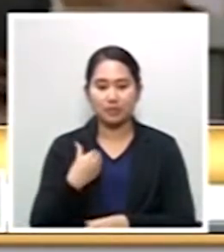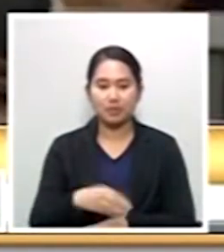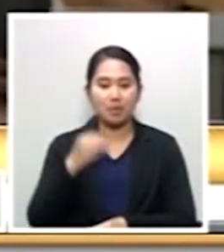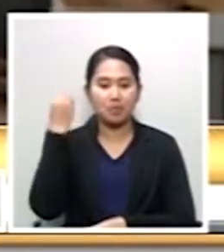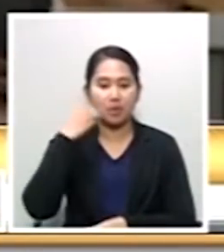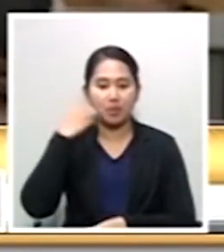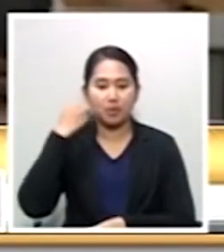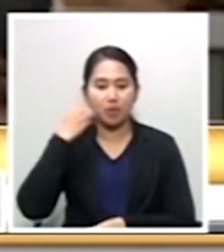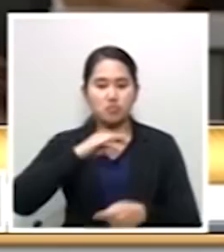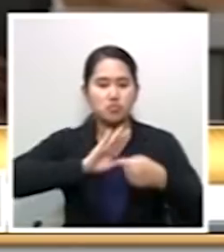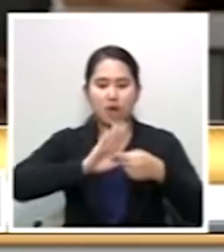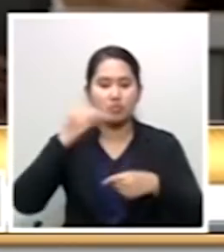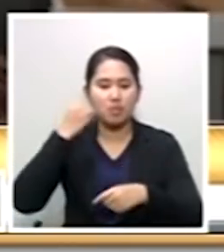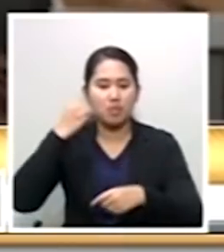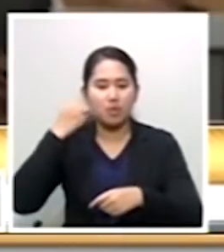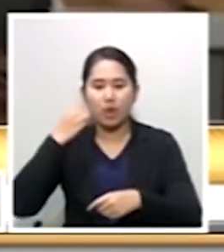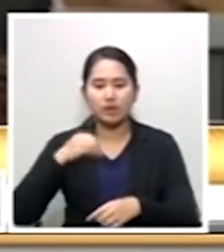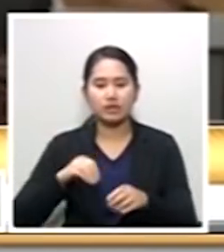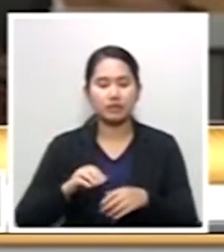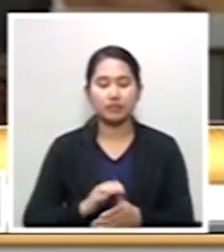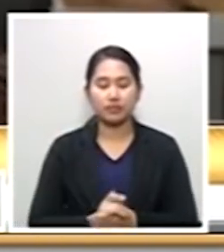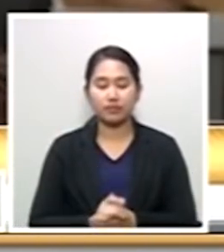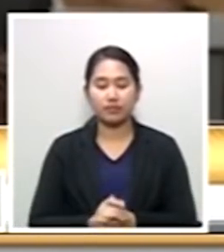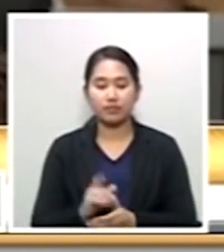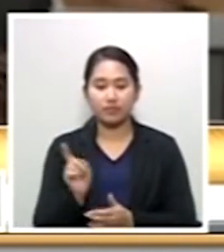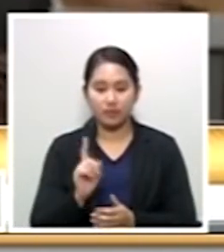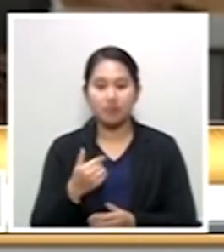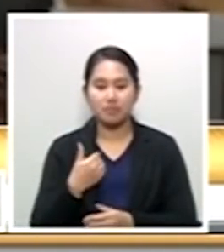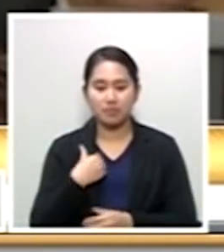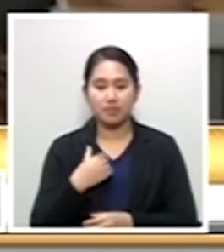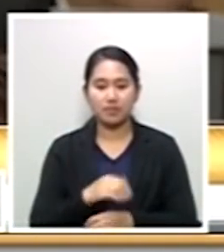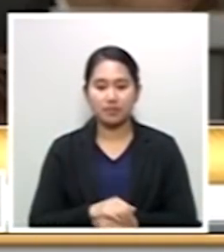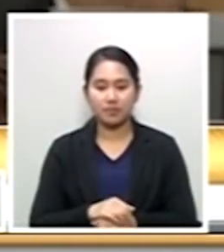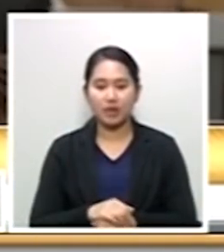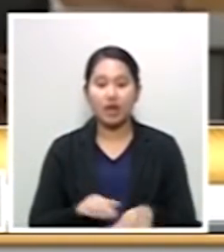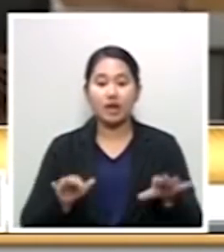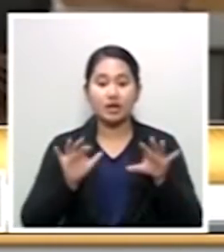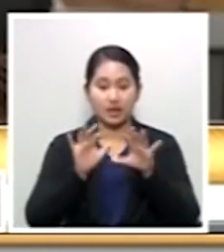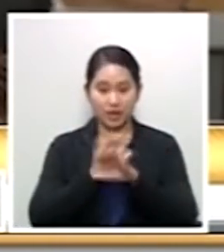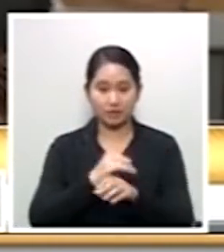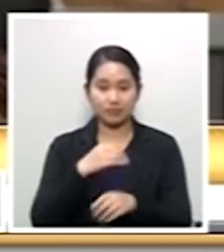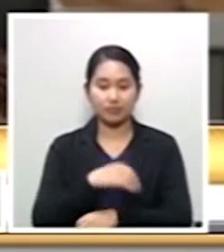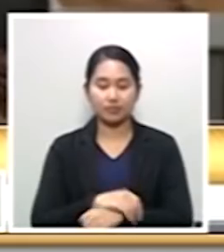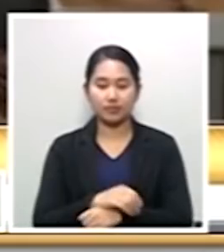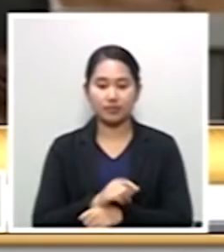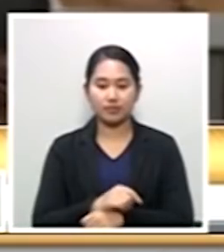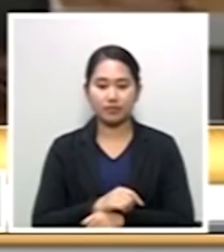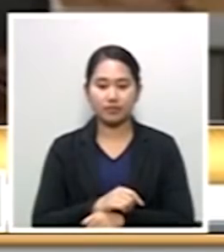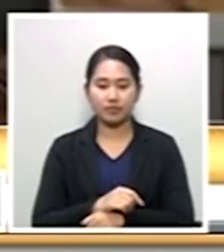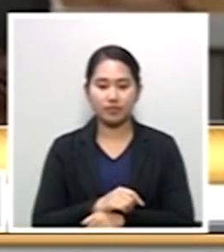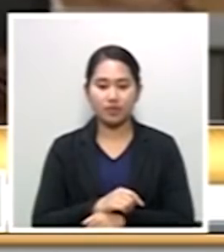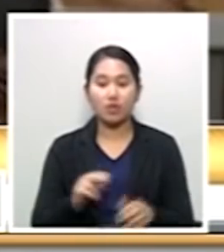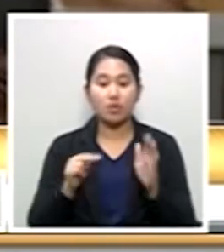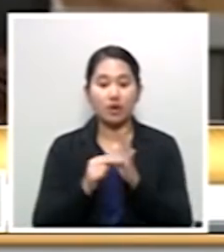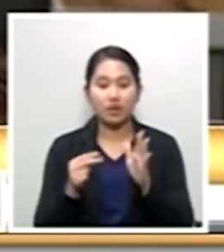ที่ผมเรียนไป 3-4 เรื่องครั้งล่าสุดนี้เป็นอีกหนึ่งบทพิสูจน์ชัดเจนครับท่านประธานนี่คือการแสด